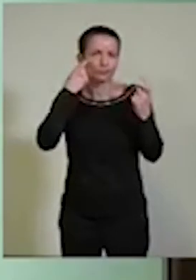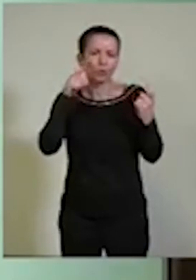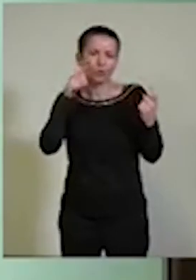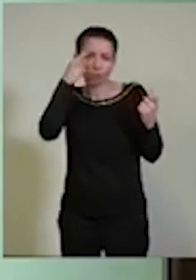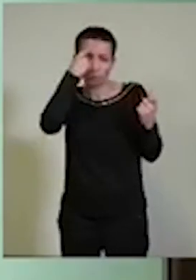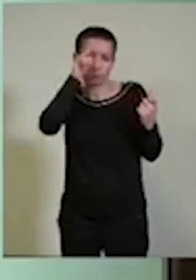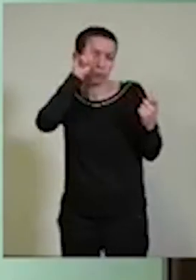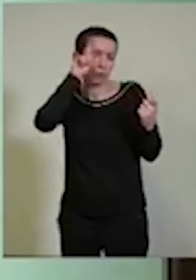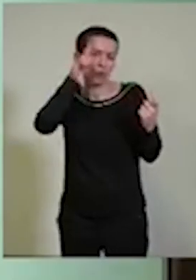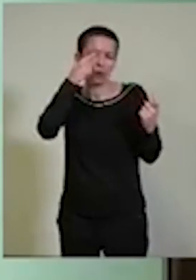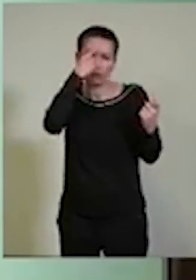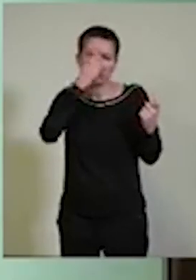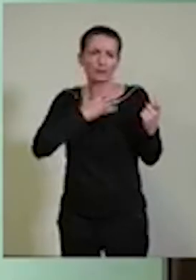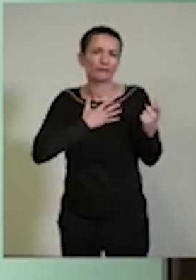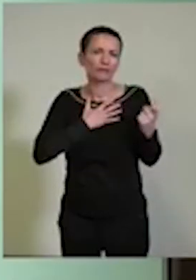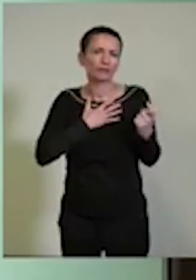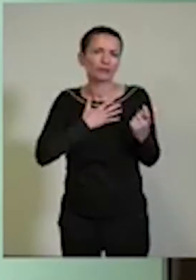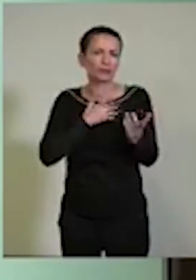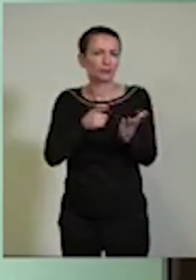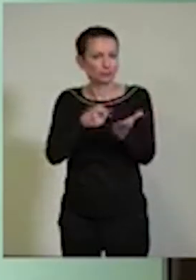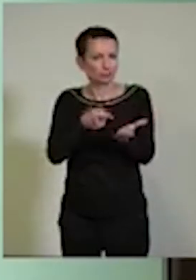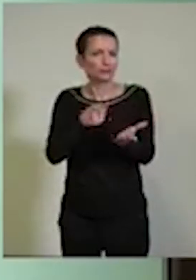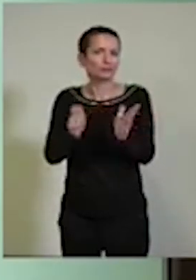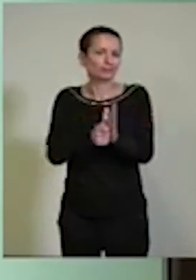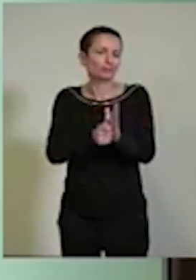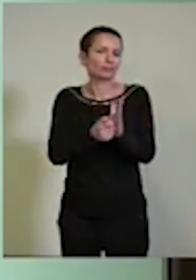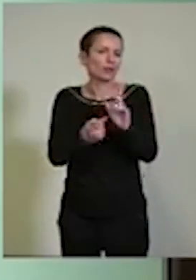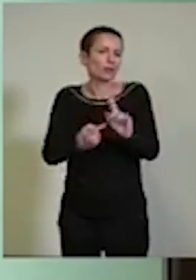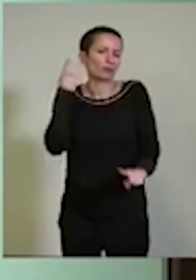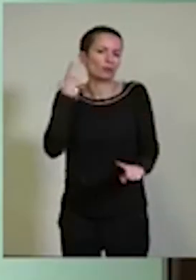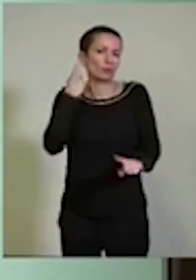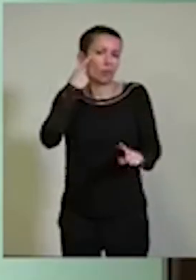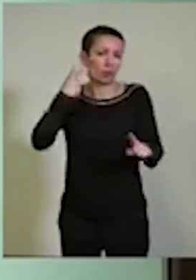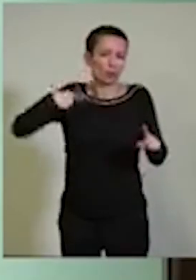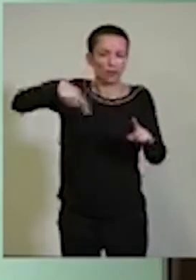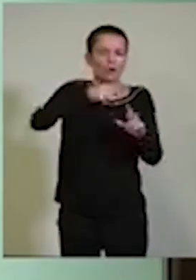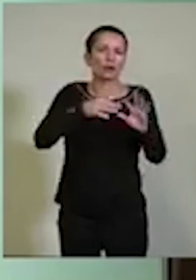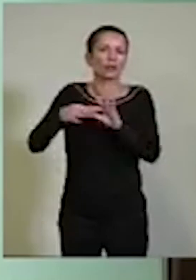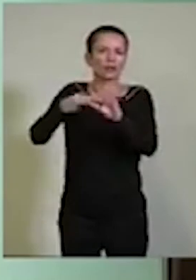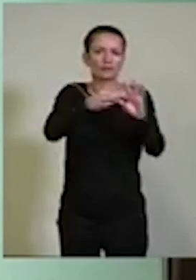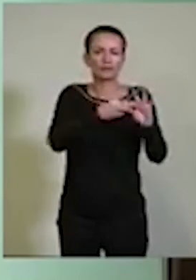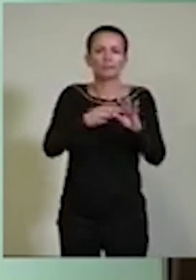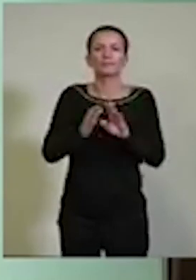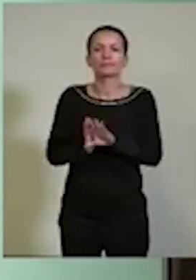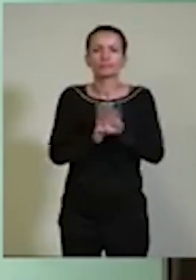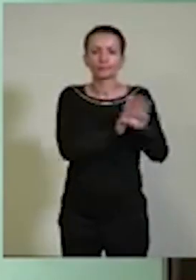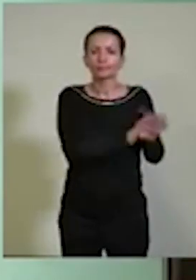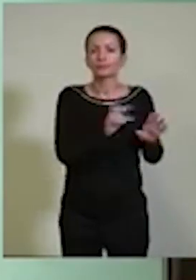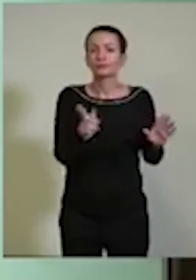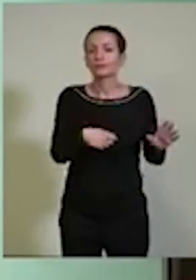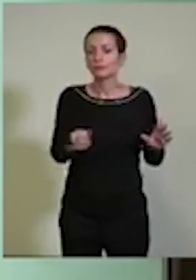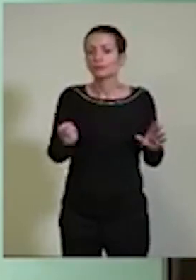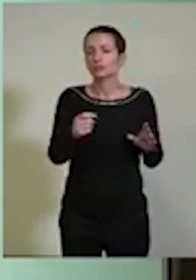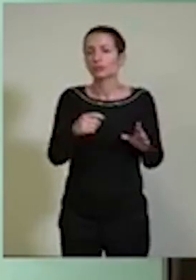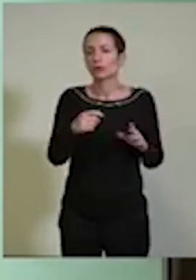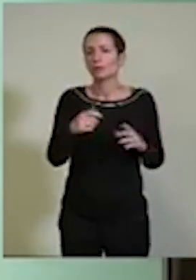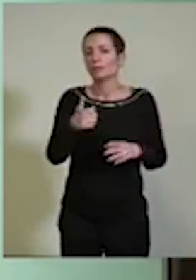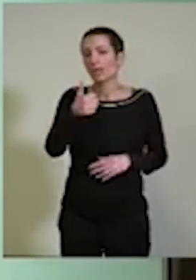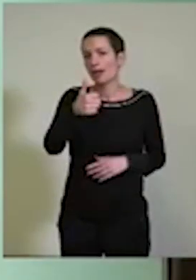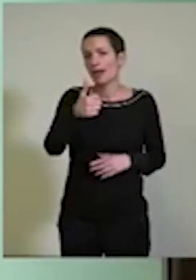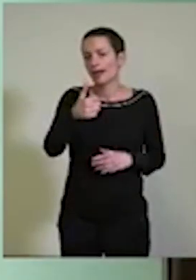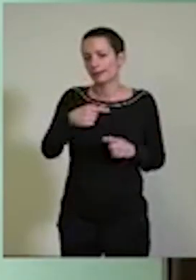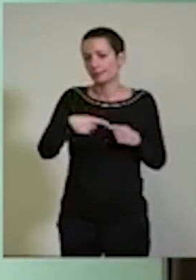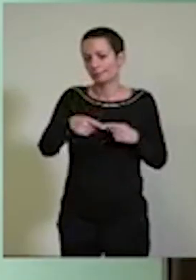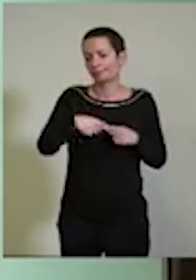un moment important de la collectivité. Et bien entendu, il y a tout un pan entier qui va être